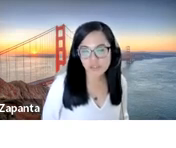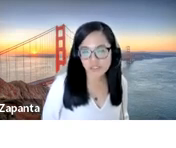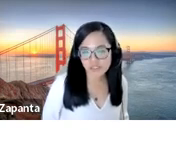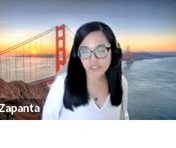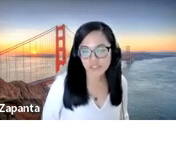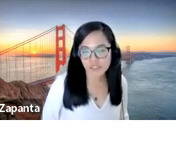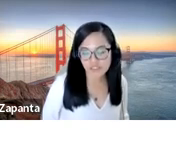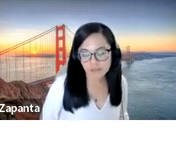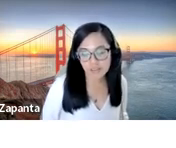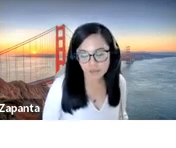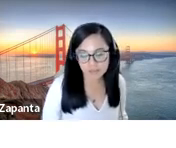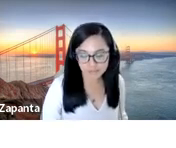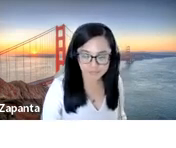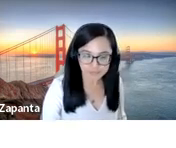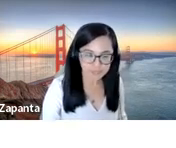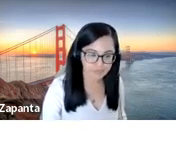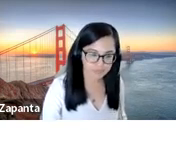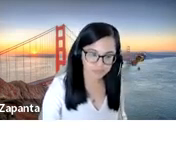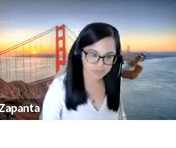university level.